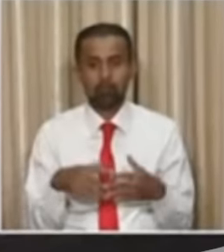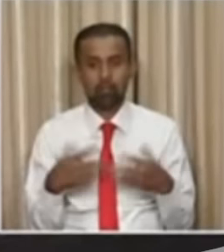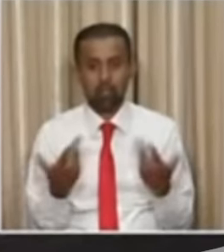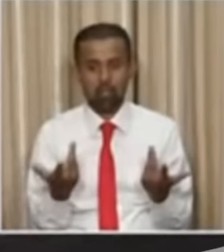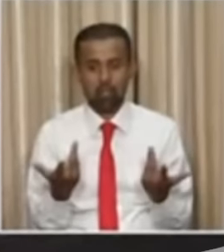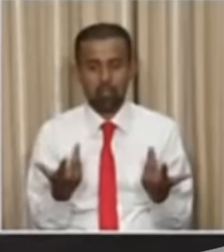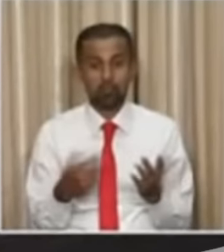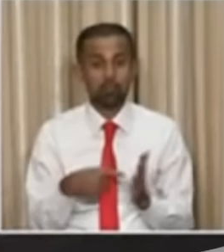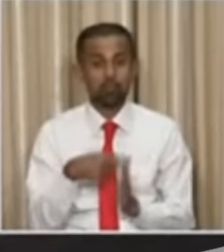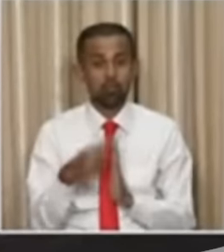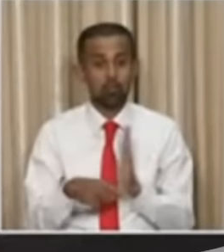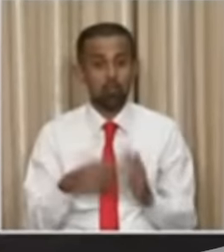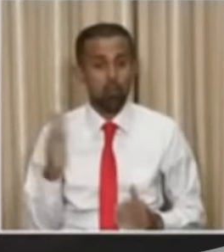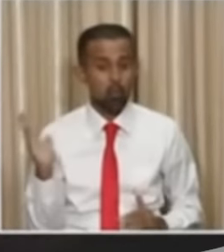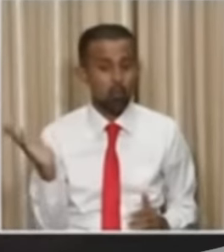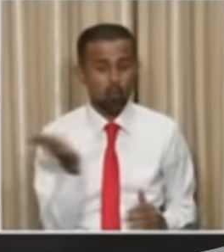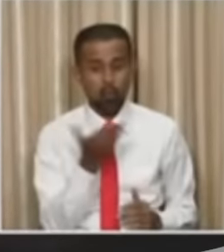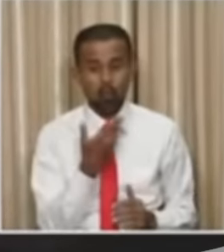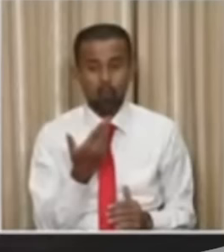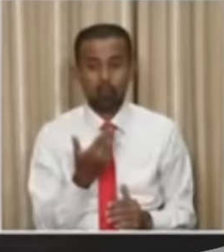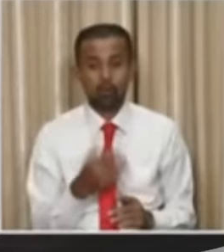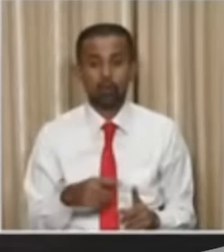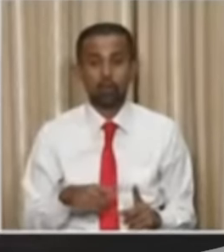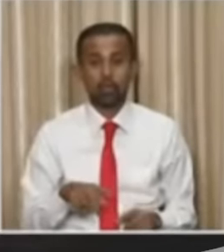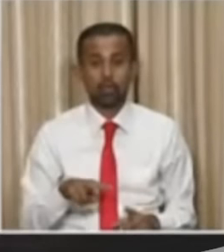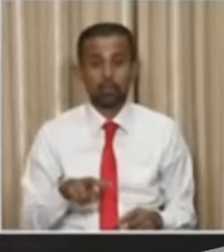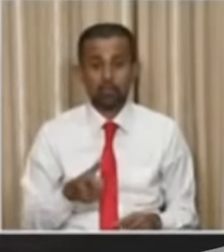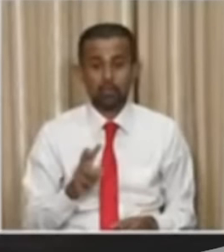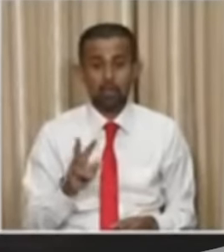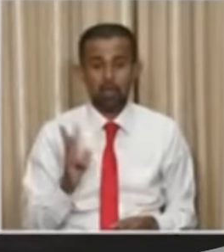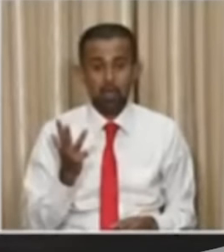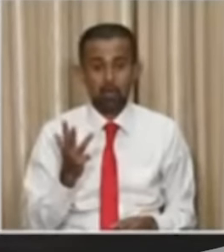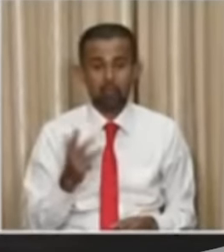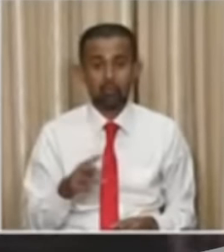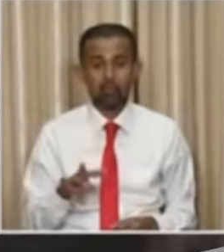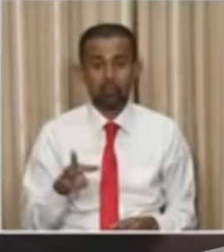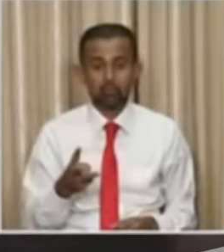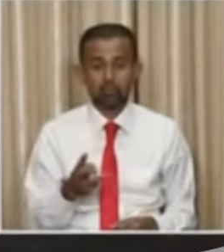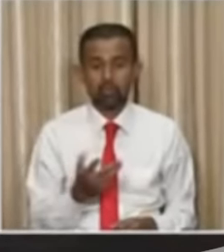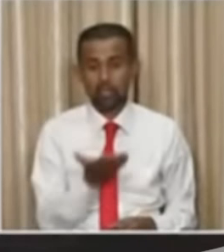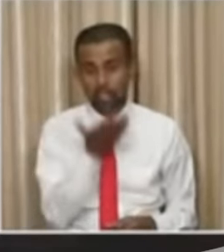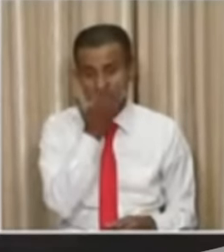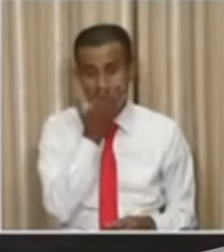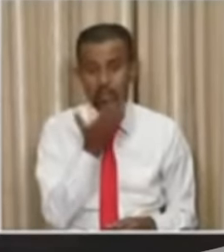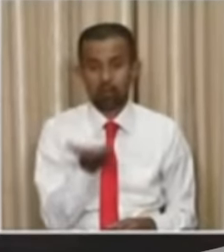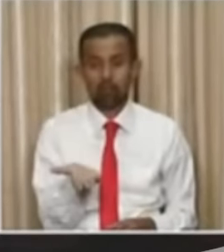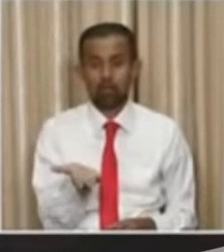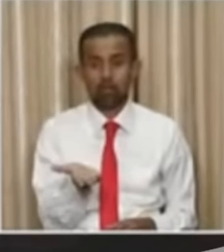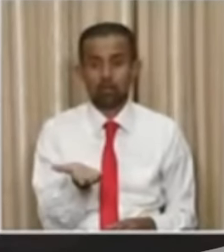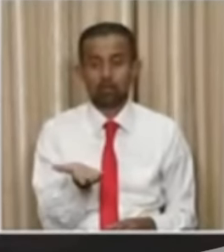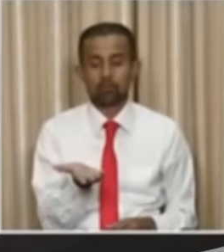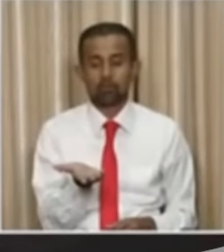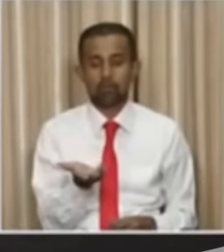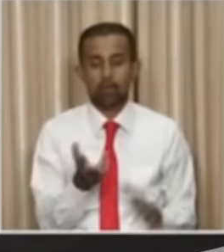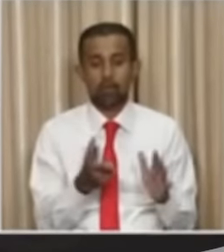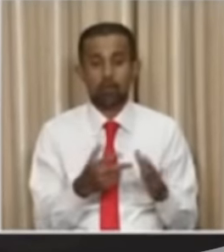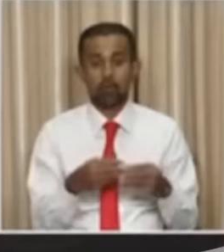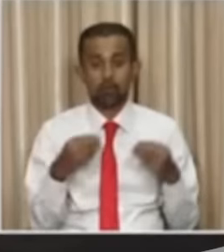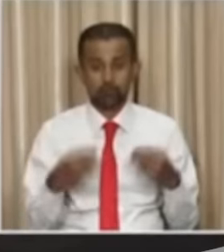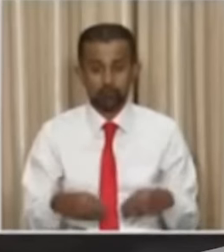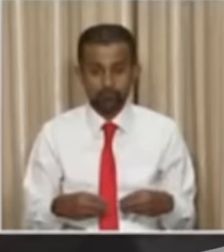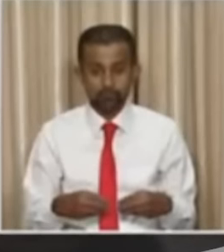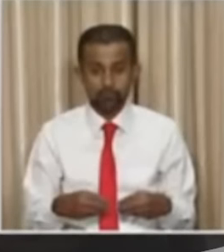අද මුළු රටේම ජනතාව රුපියල් 290ට රුපියල් 300ට සීනි කන තත්ත්වයට පත් වෙලා තියෙනවා. ඉතින් මේ වැට්ටීම